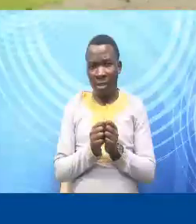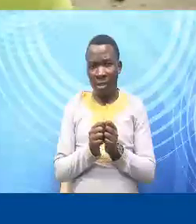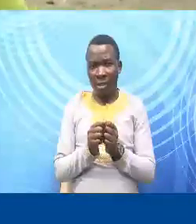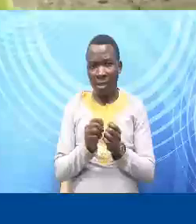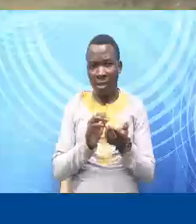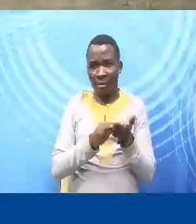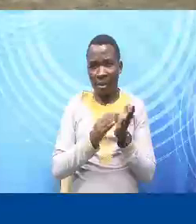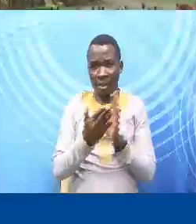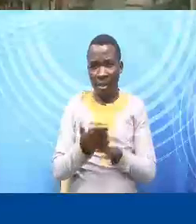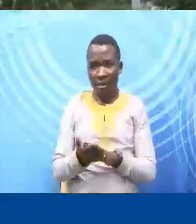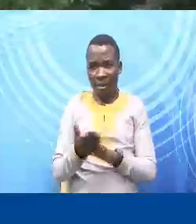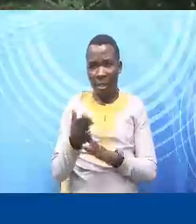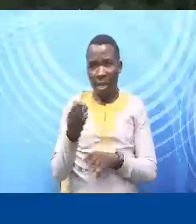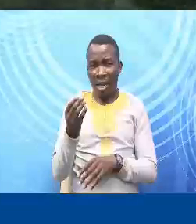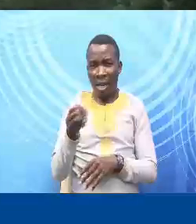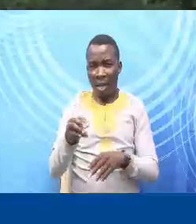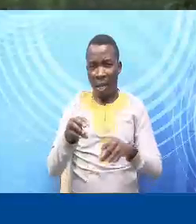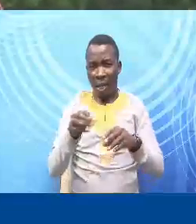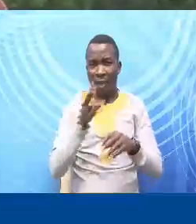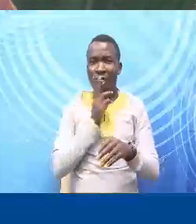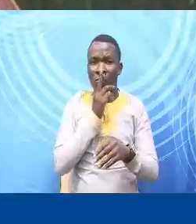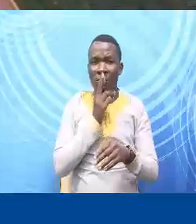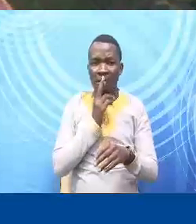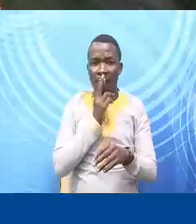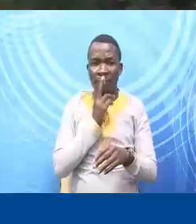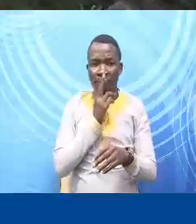bigahinduka isukari bivuze ngo yawinywera umucanga